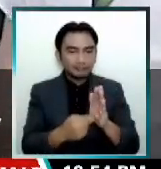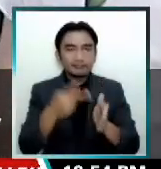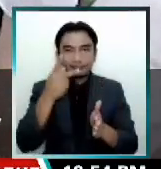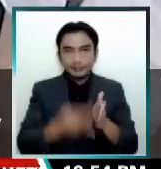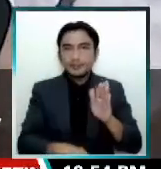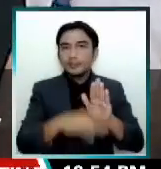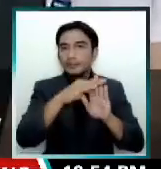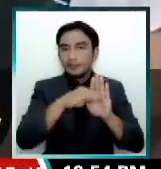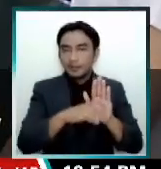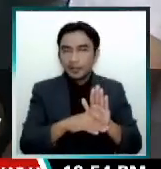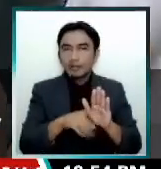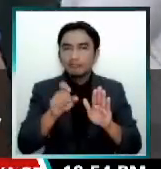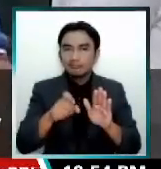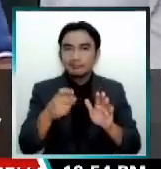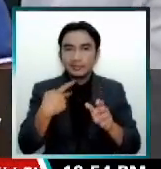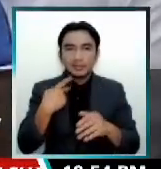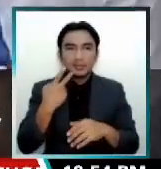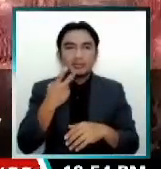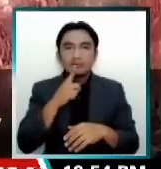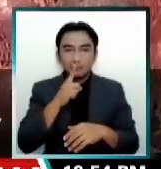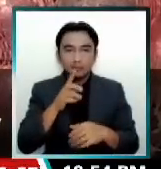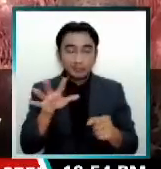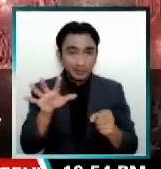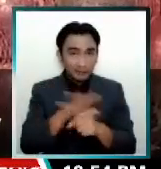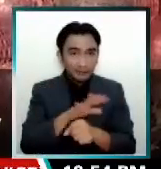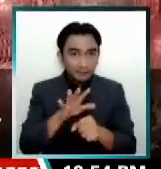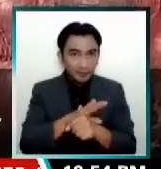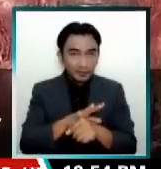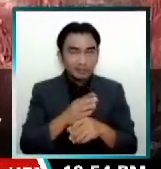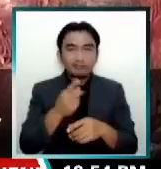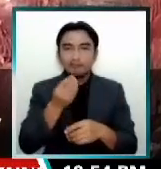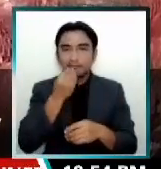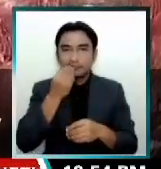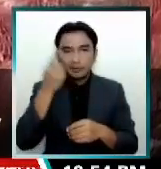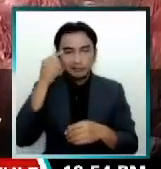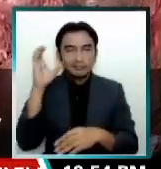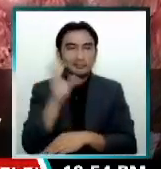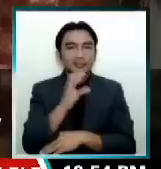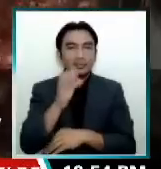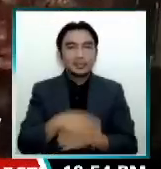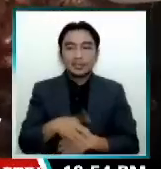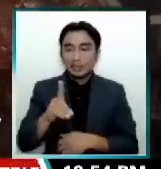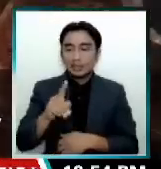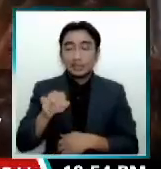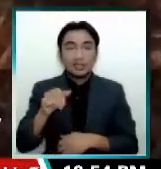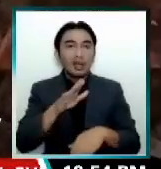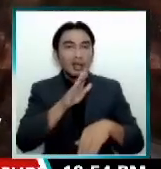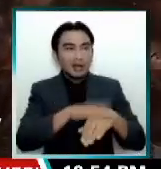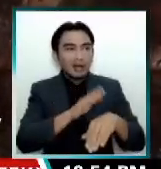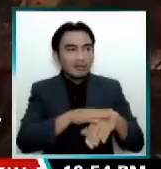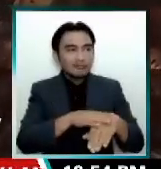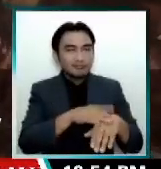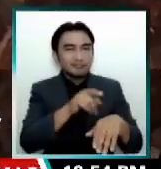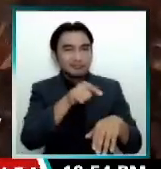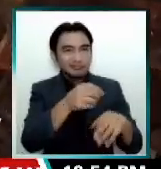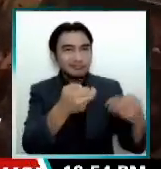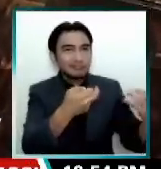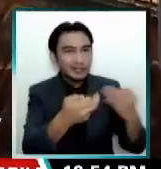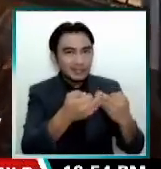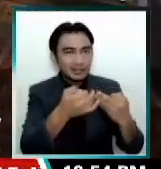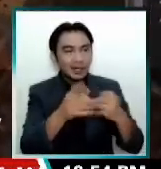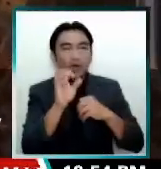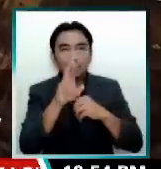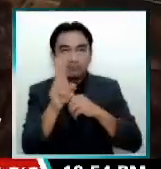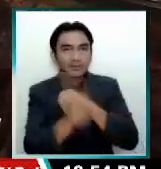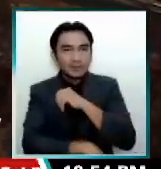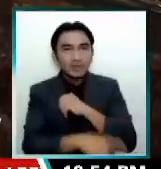kung sapat ang supply ng Noche Buena items. Babala rin ng DTI pagpapaliwanagin at posibleng maparusahan ang mga